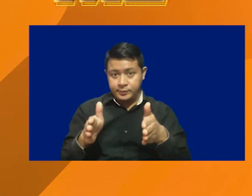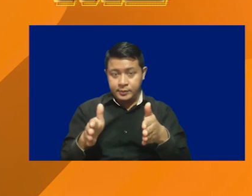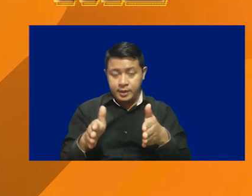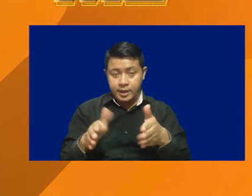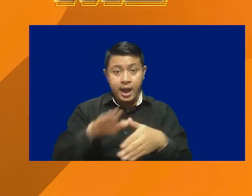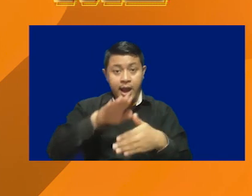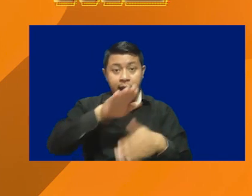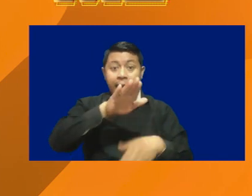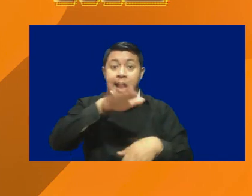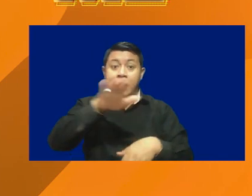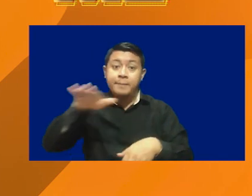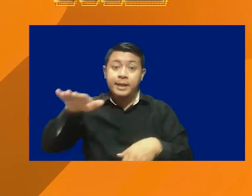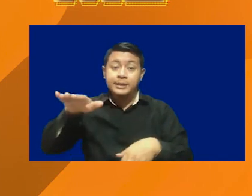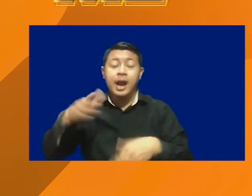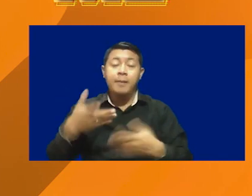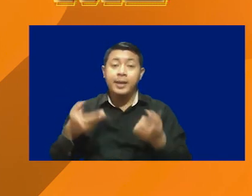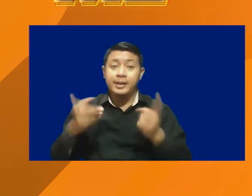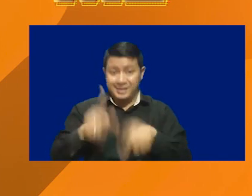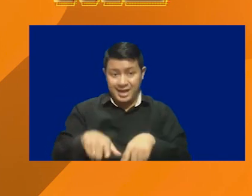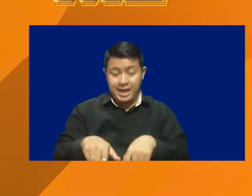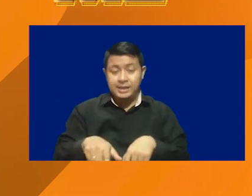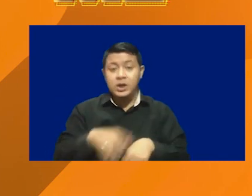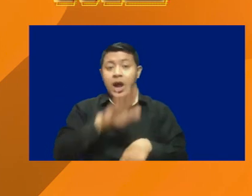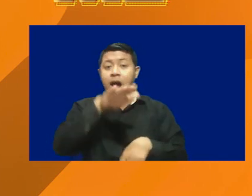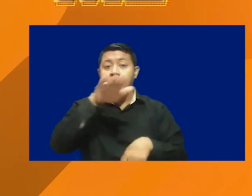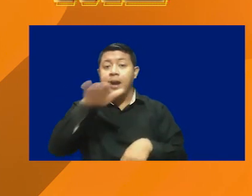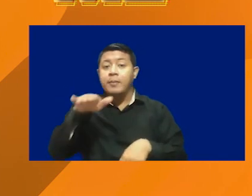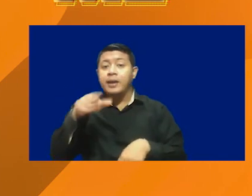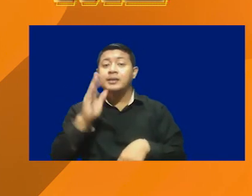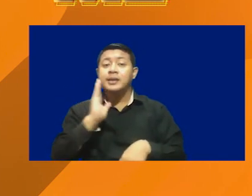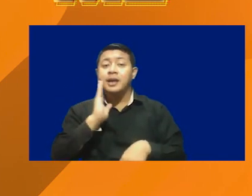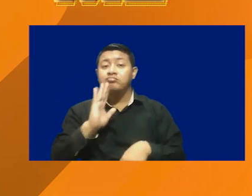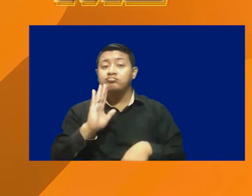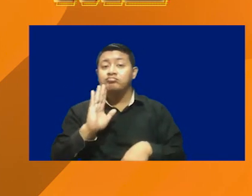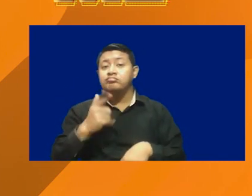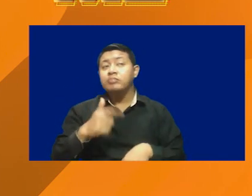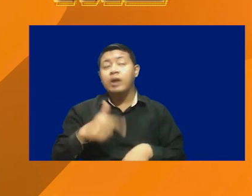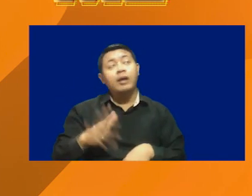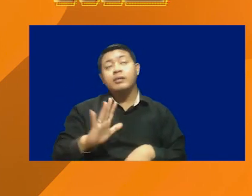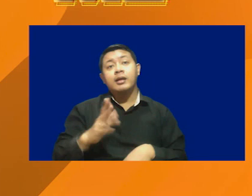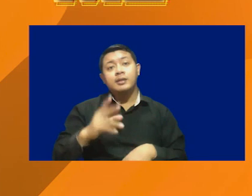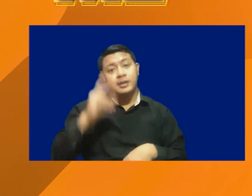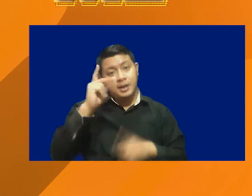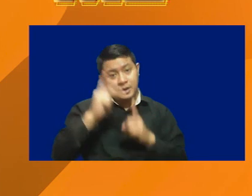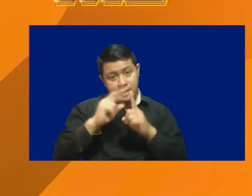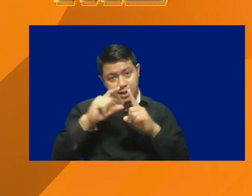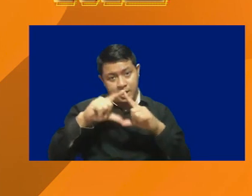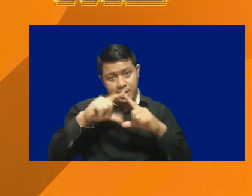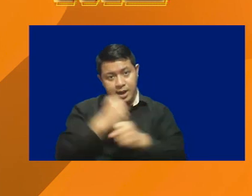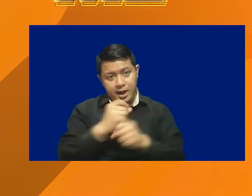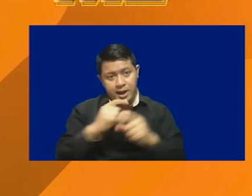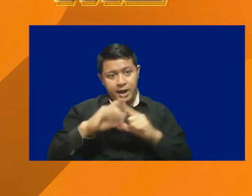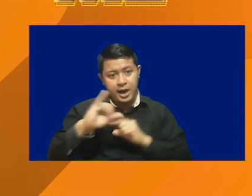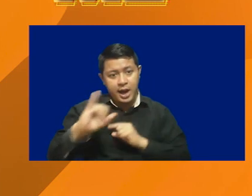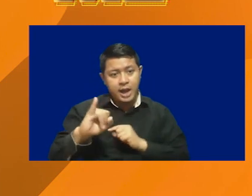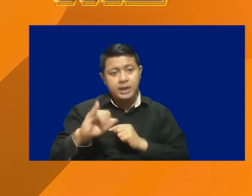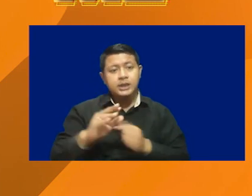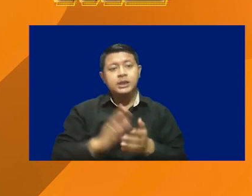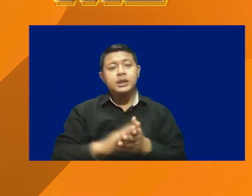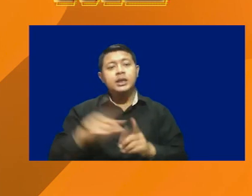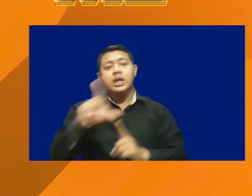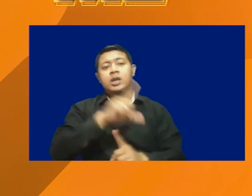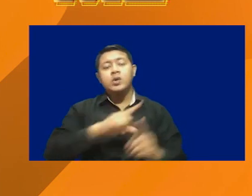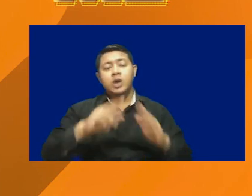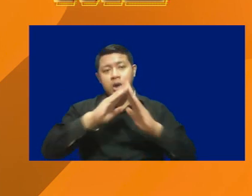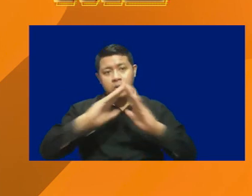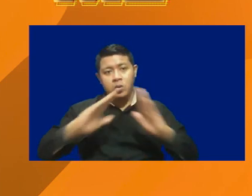Sekarang level remaja, apa yang terjadi pada diri seorang remaja ketika dia merasa tidak dihargai